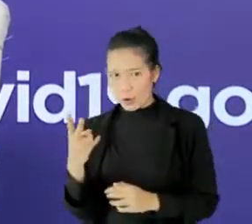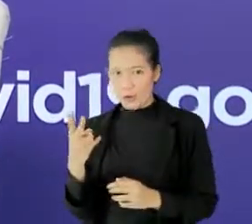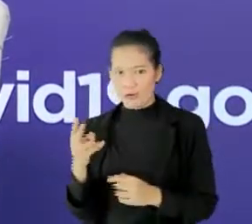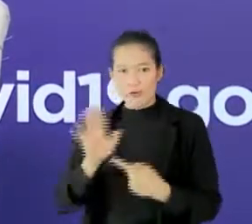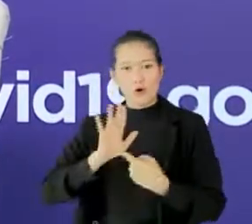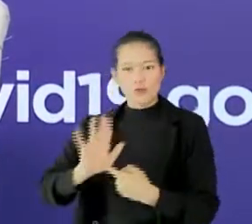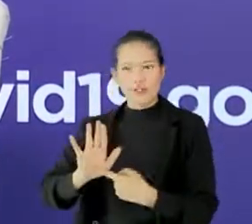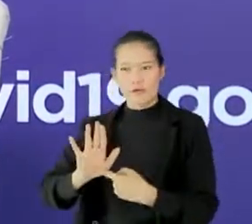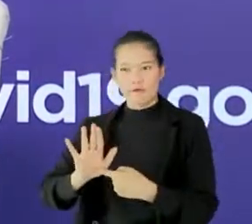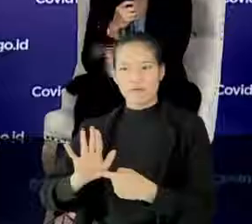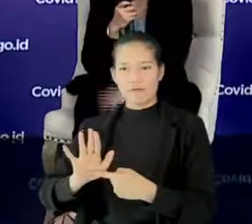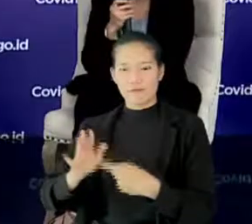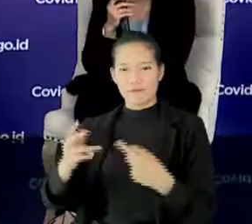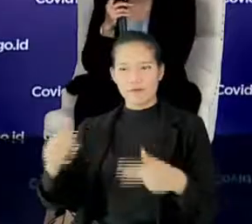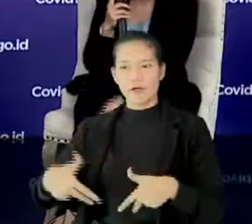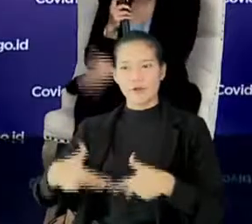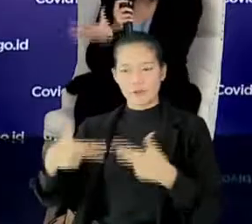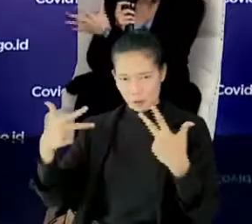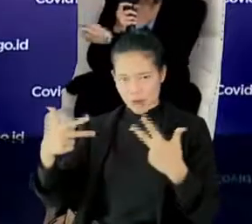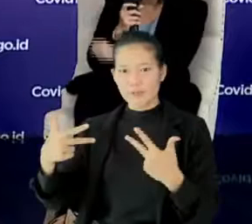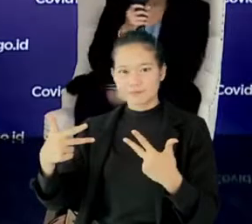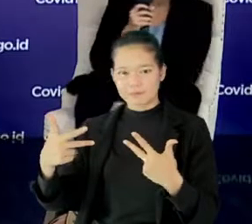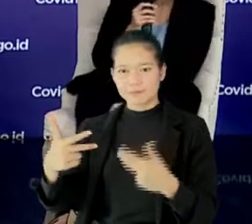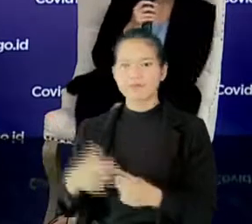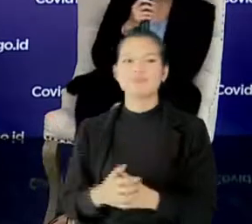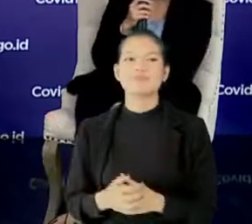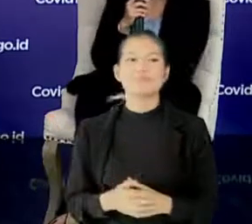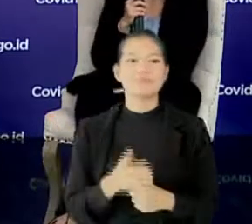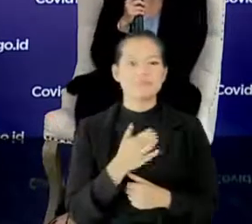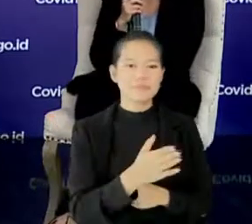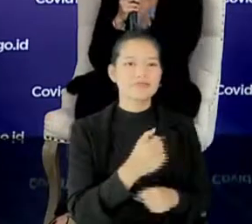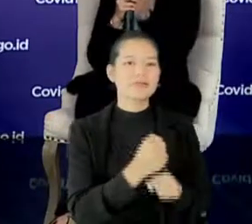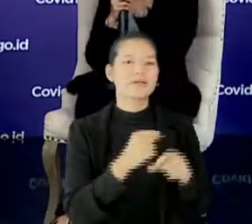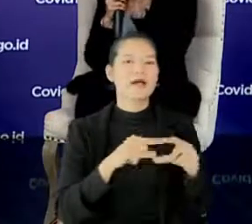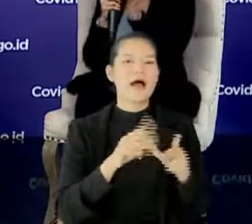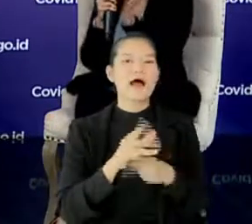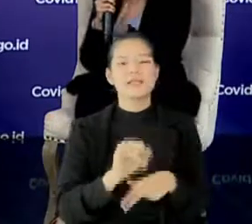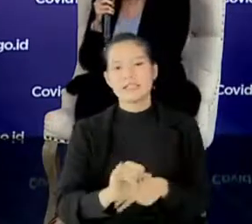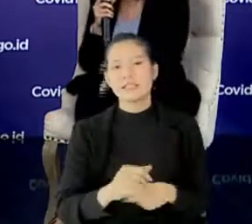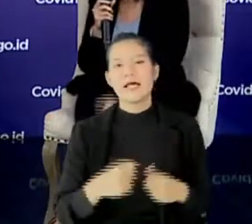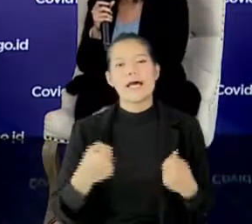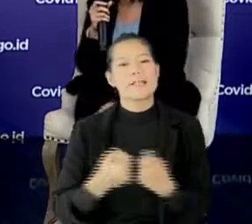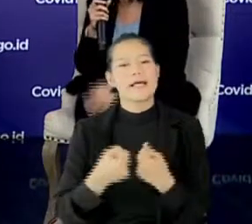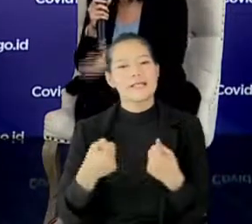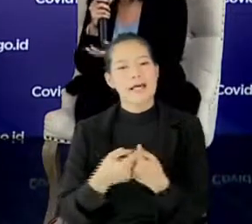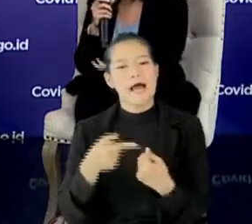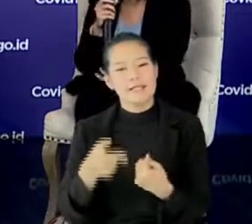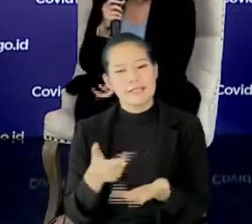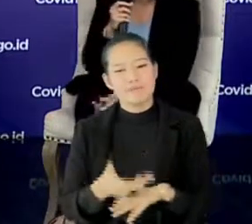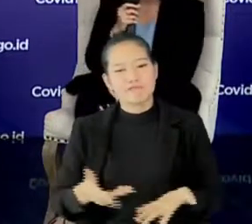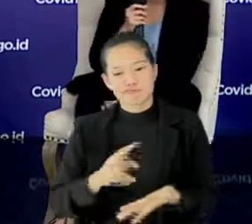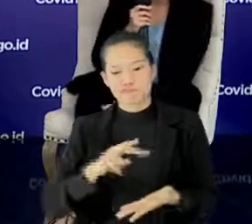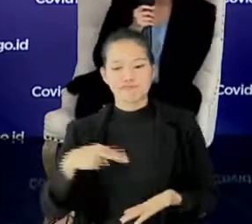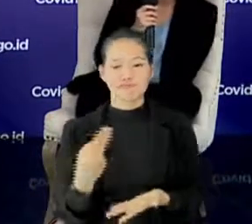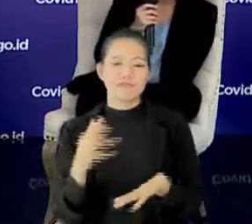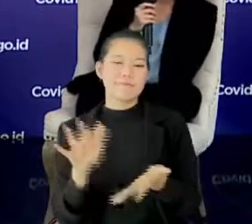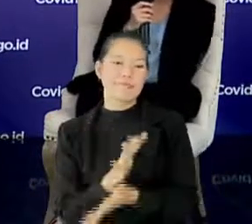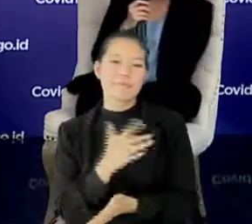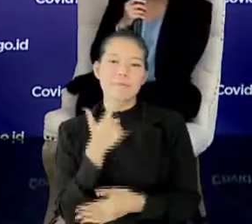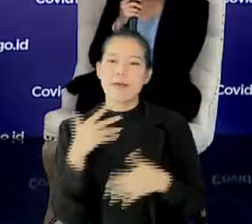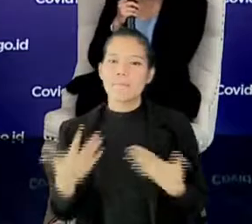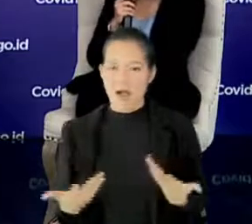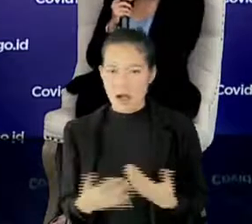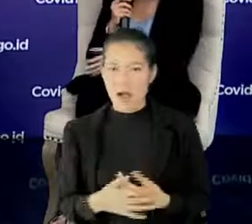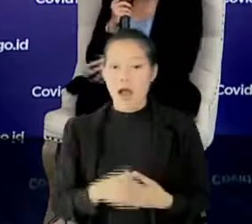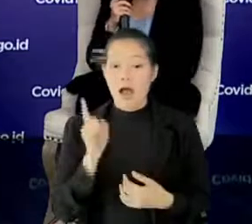konser virtualnya God Bless ya. Dan untuk Pak Gani, Pak, bagaimana menjadikan tantangan ini menjadi sebuah peluang, Pak Gani,